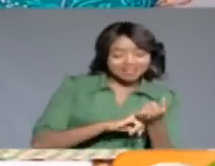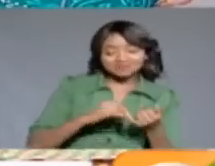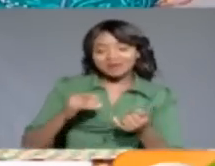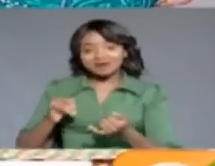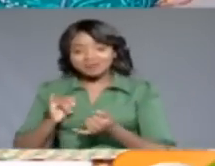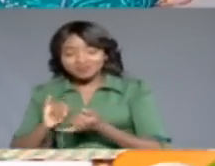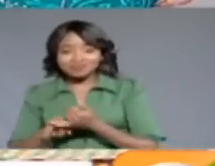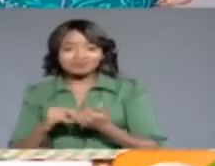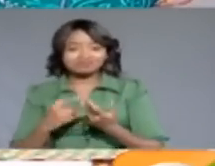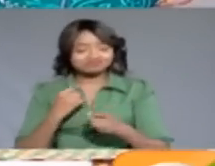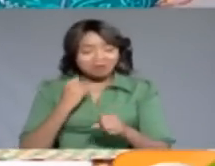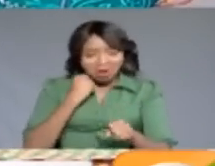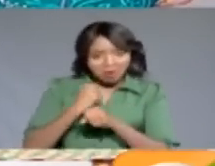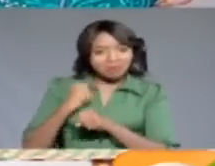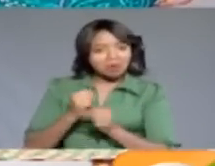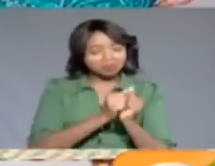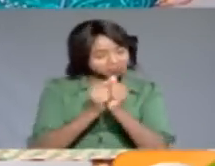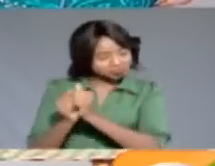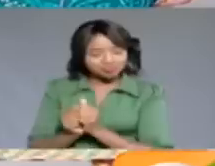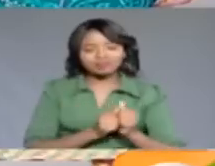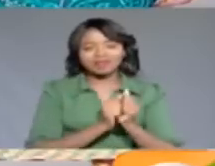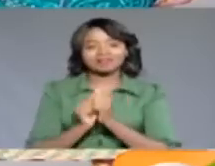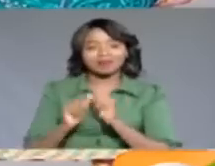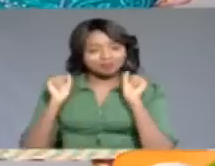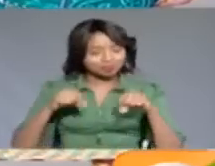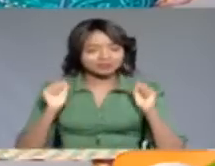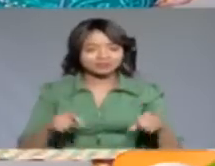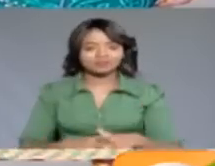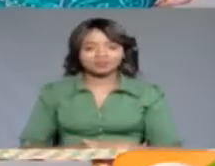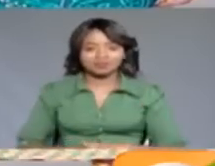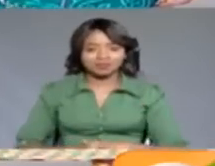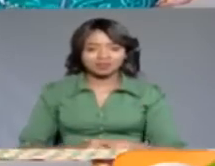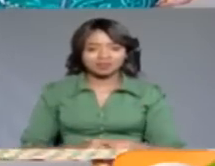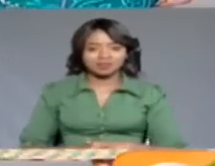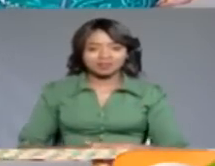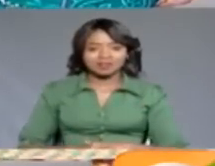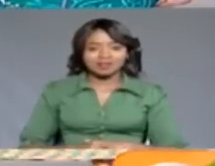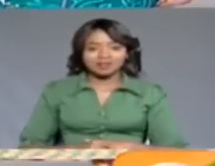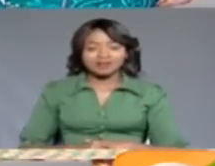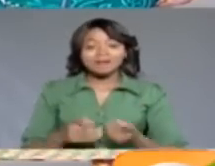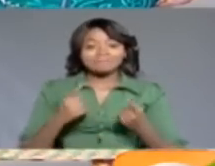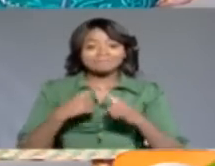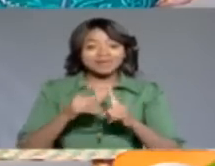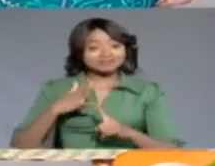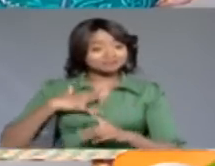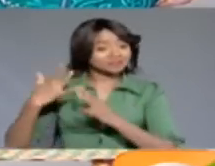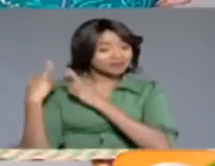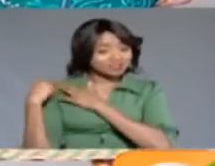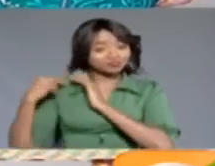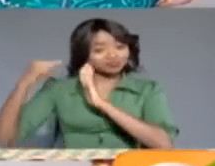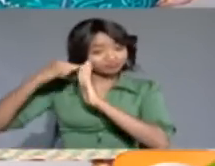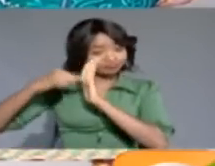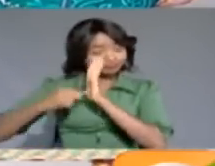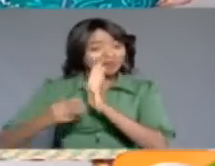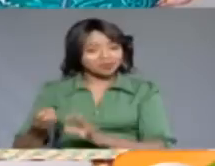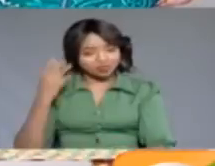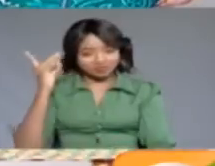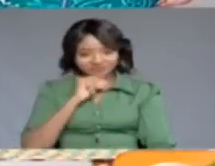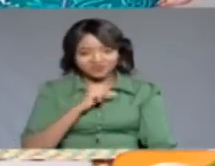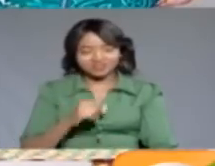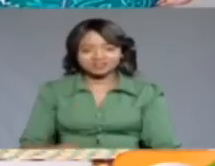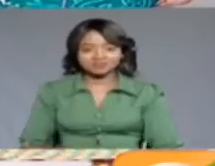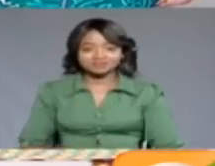fanya kazi sisi tumefanya kazi sote. Naenda kazini na mwanga naenda kazini. Lakini majukumu yangu niliyajua. Acha nikwambie.